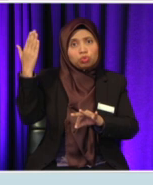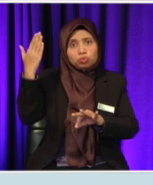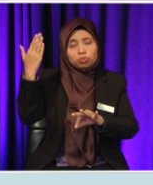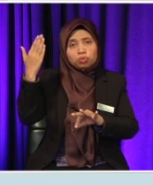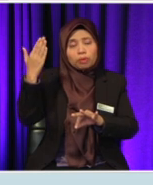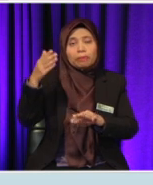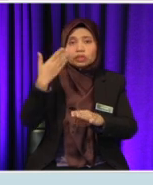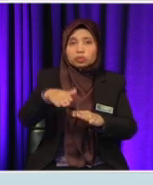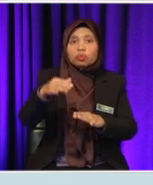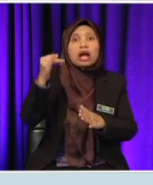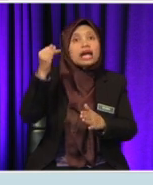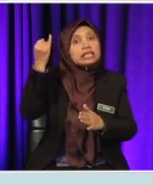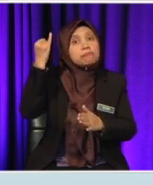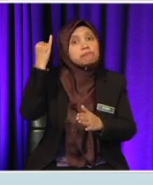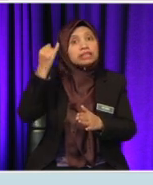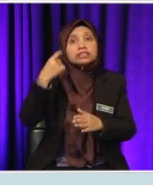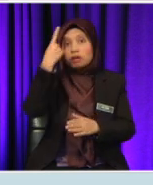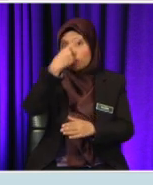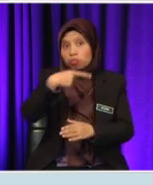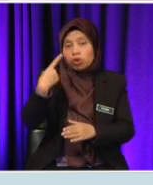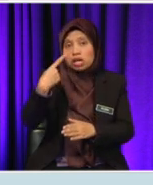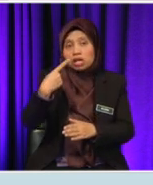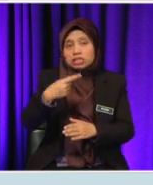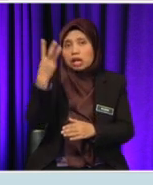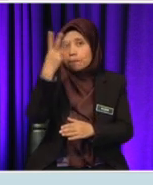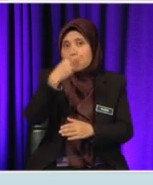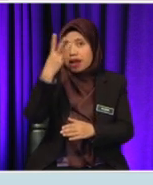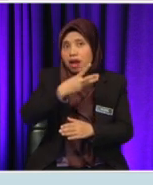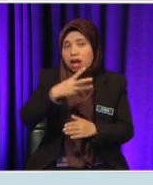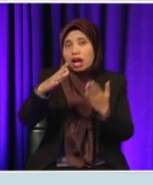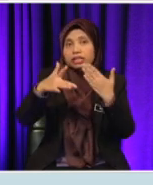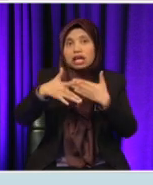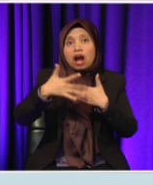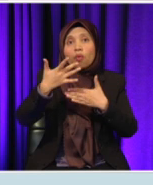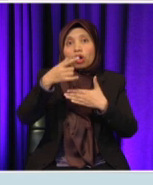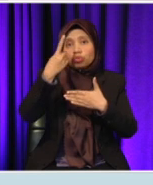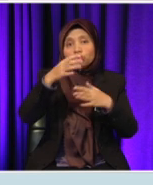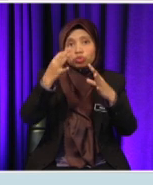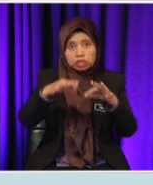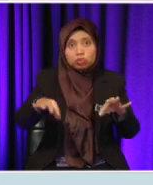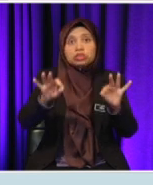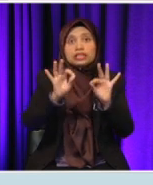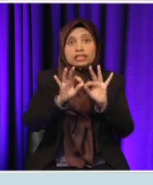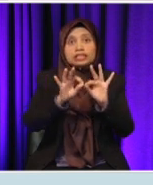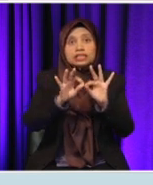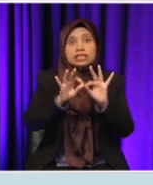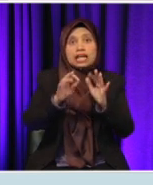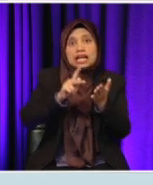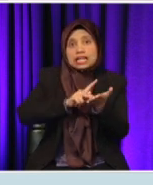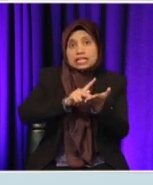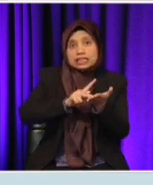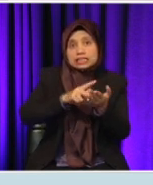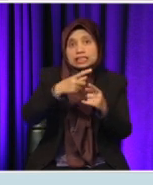muda cara pengarang memberikan bayangan awal atau ramalan tentang sesuatu peristiwa yang akan berlaku kesan daripada